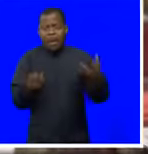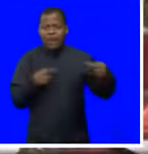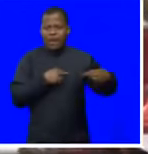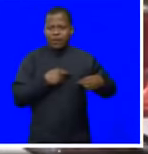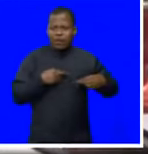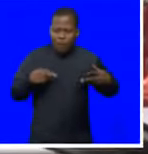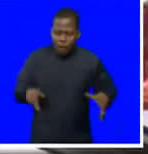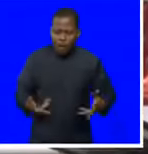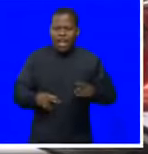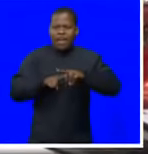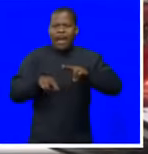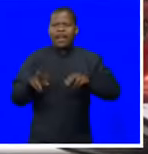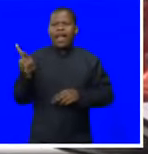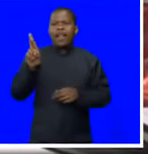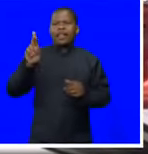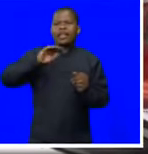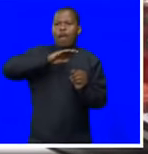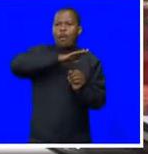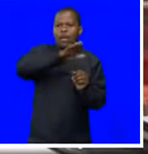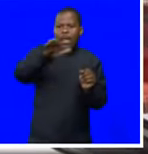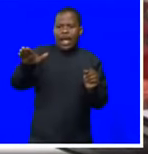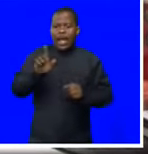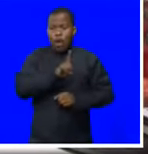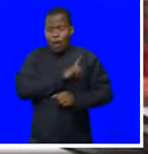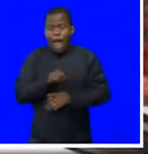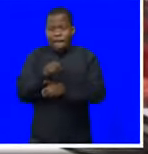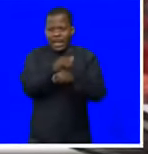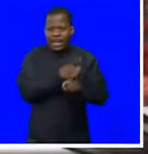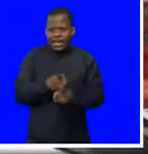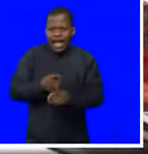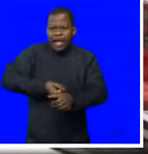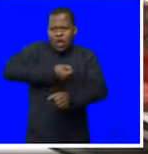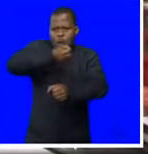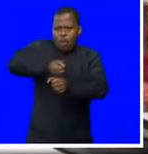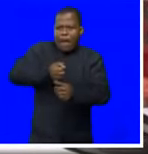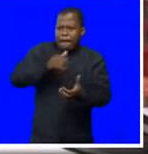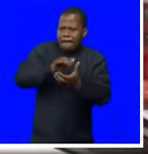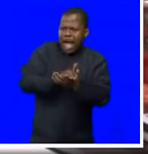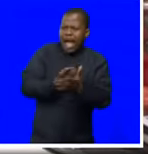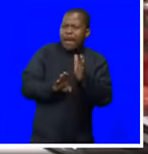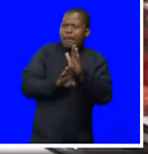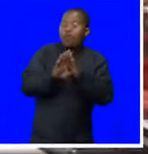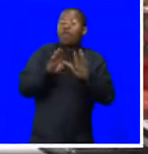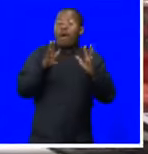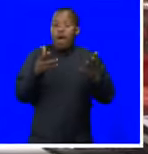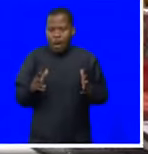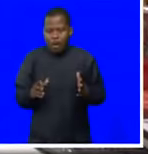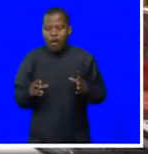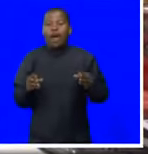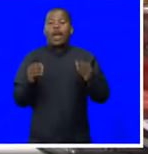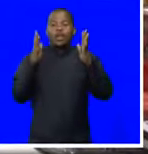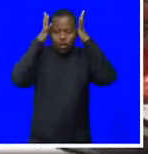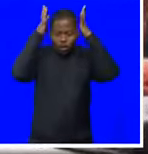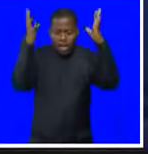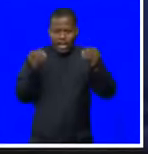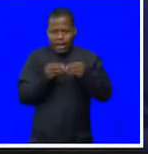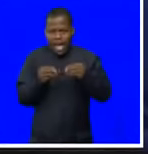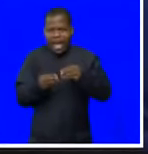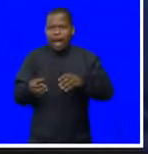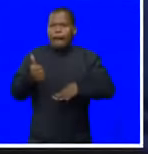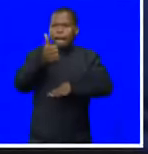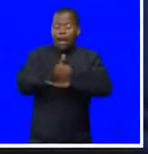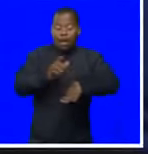tindlela labangasebenzisana ngangcono ngato. Ngekusho kwemphathi walelibhange Ndlunkulu